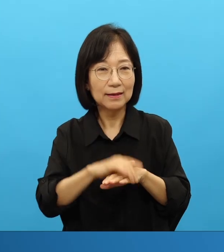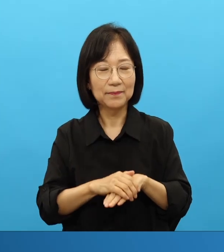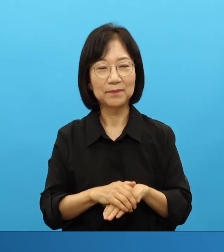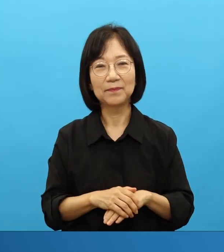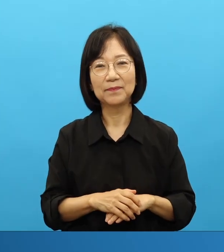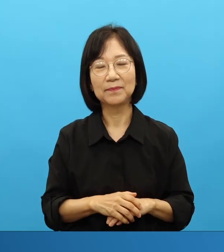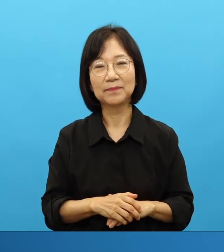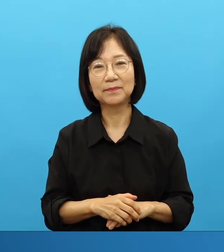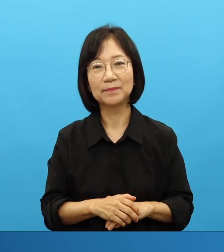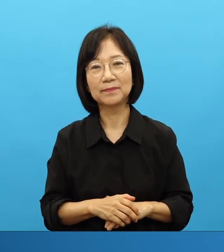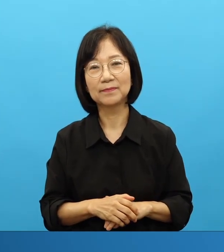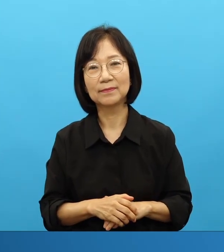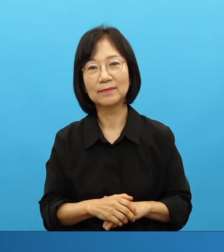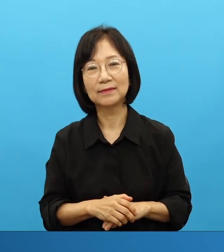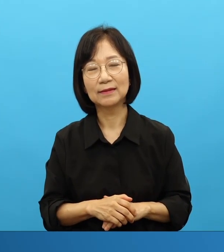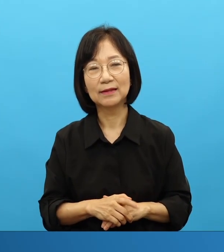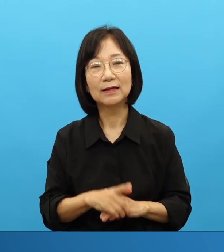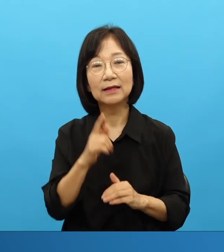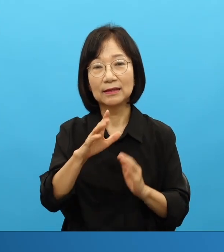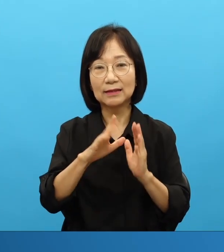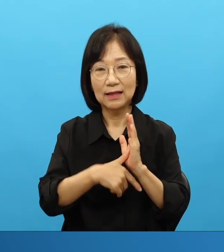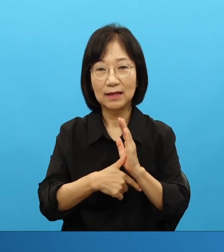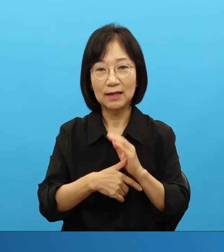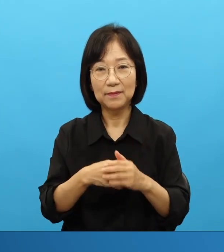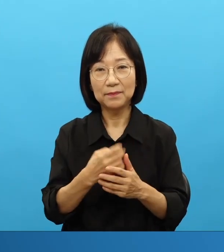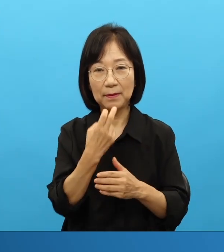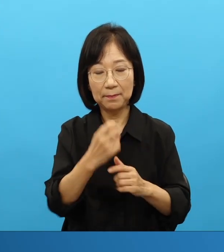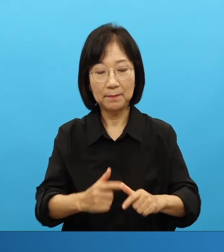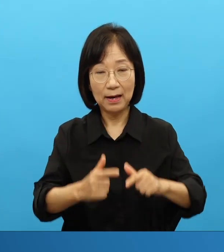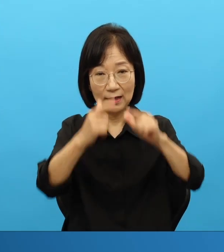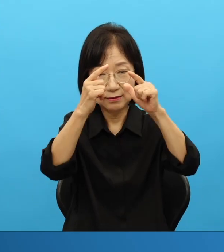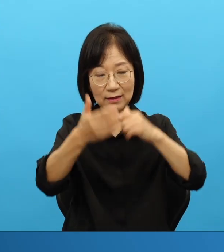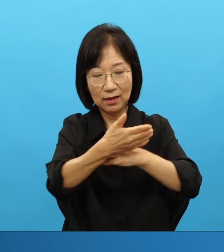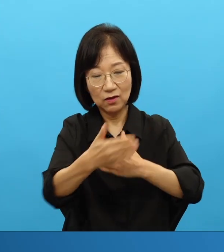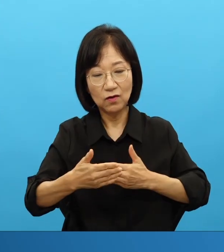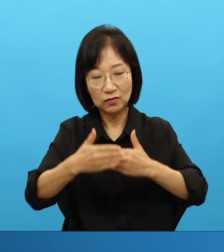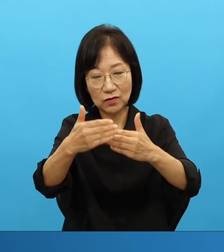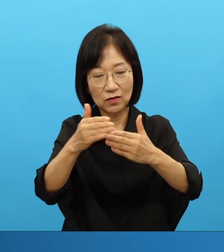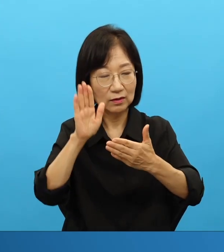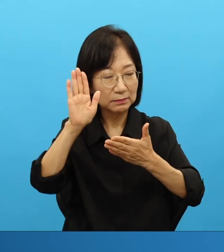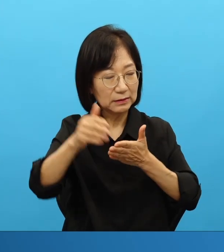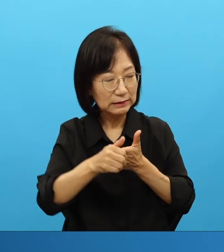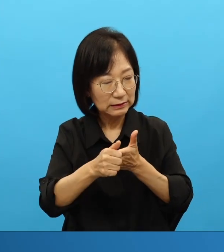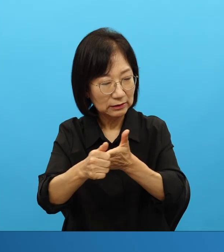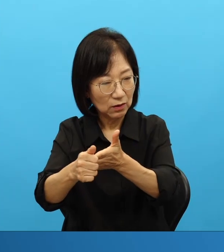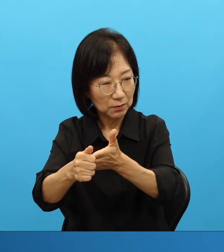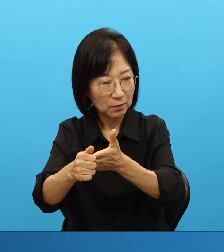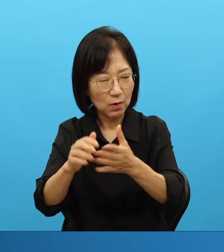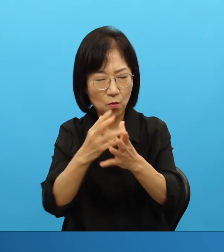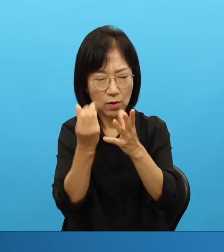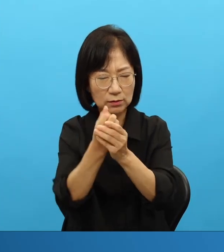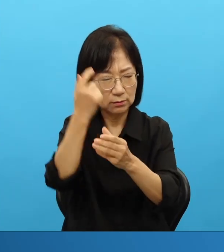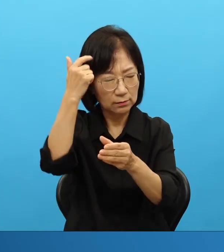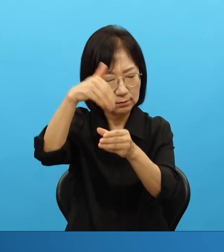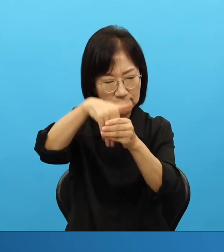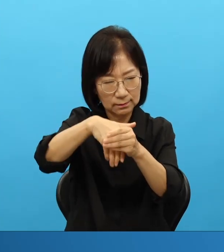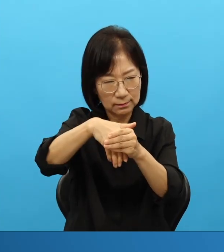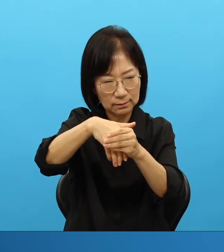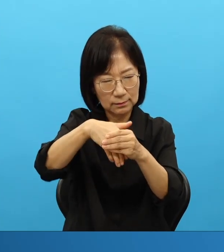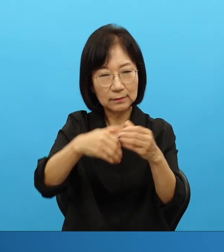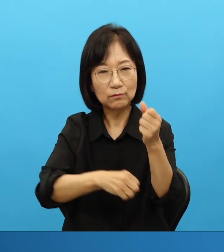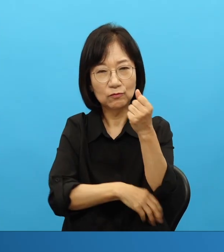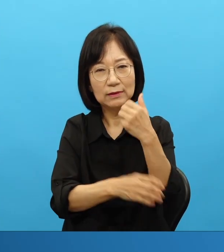만들어. 이러면 이 망대의 여정 이정표가 나에게 각인 뿌린 체질이 돼. 이때부터